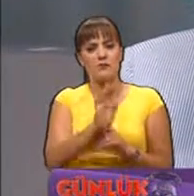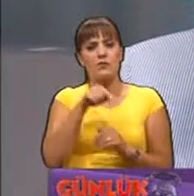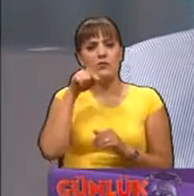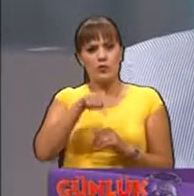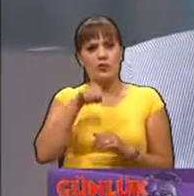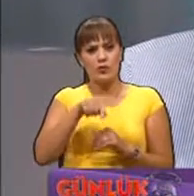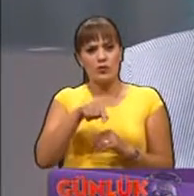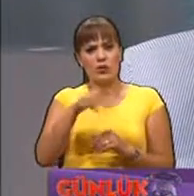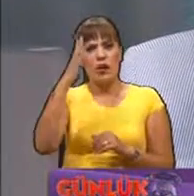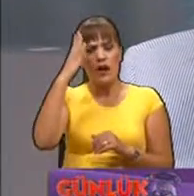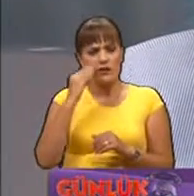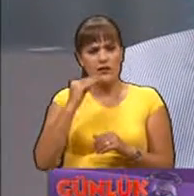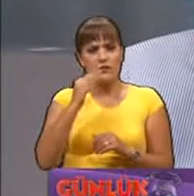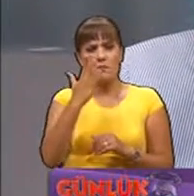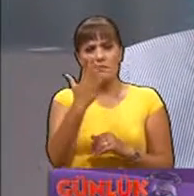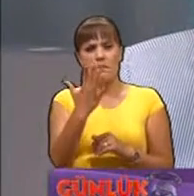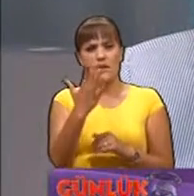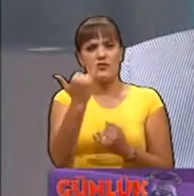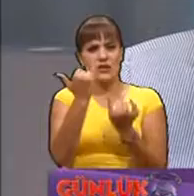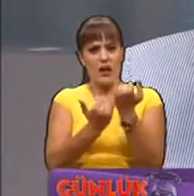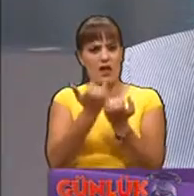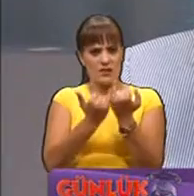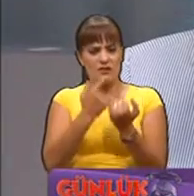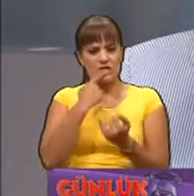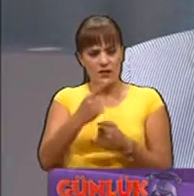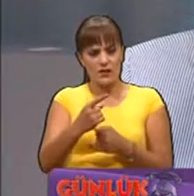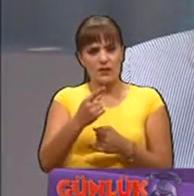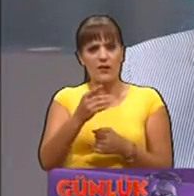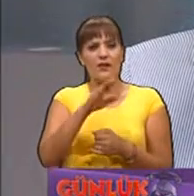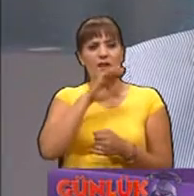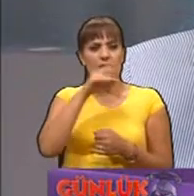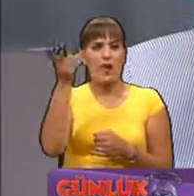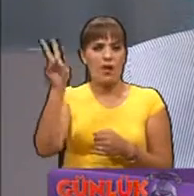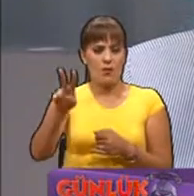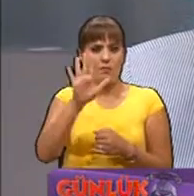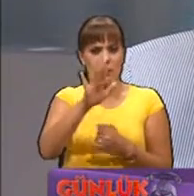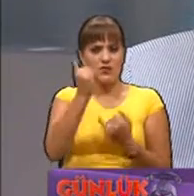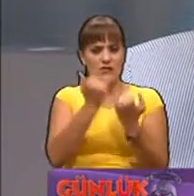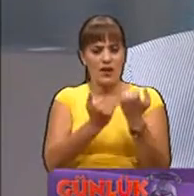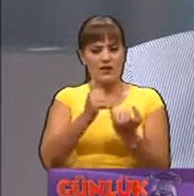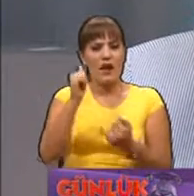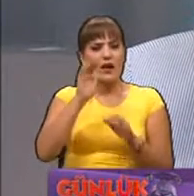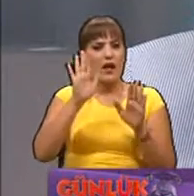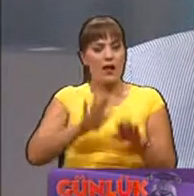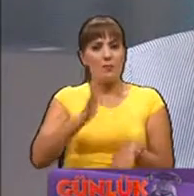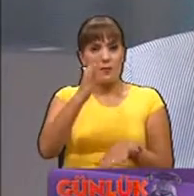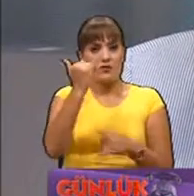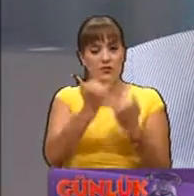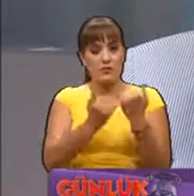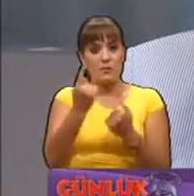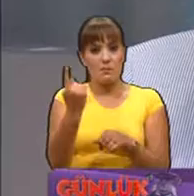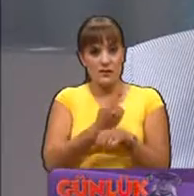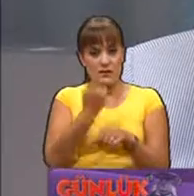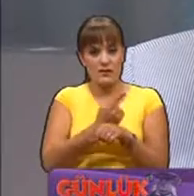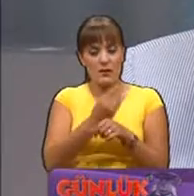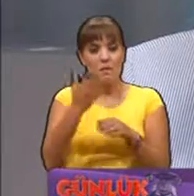Mahmure bu anlaşılan 5 kardeş, dedeniz ölmüş. 5 evet, kardeş geride kalmış. 5 kardeşten